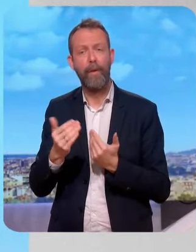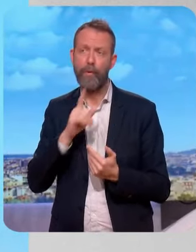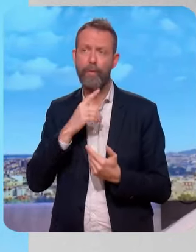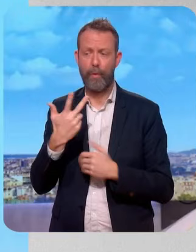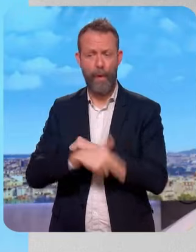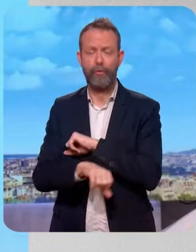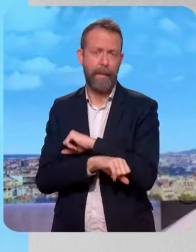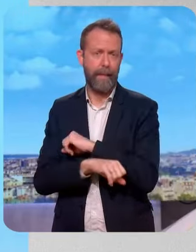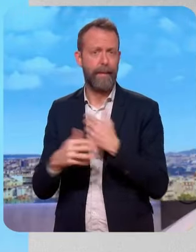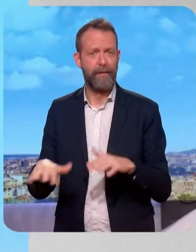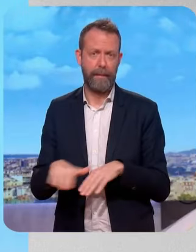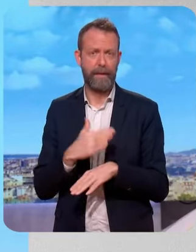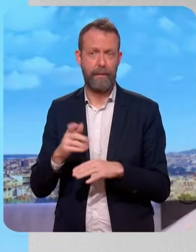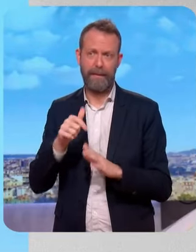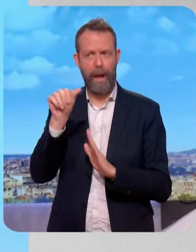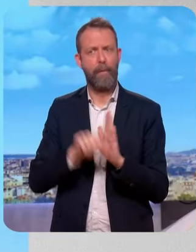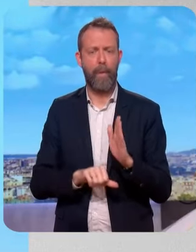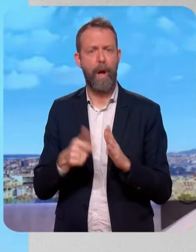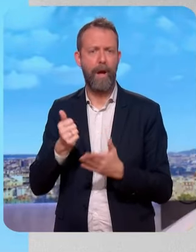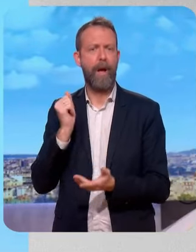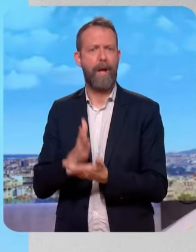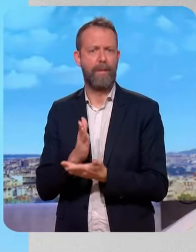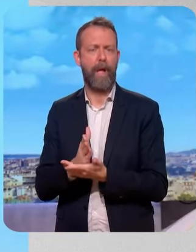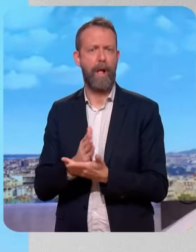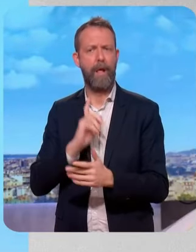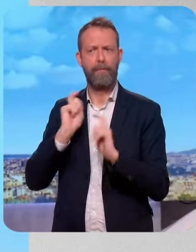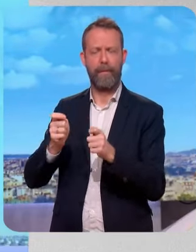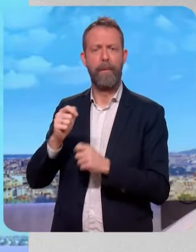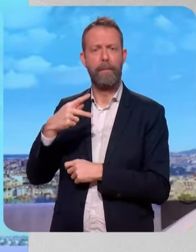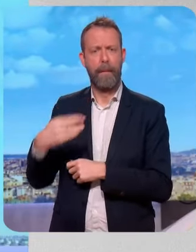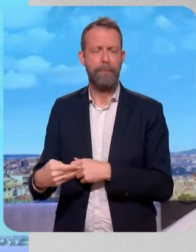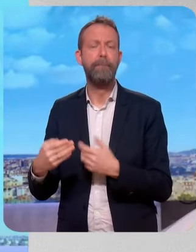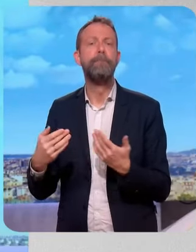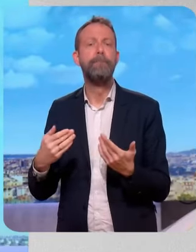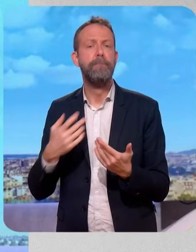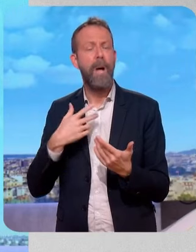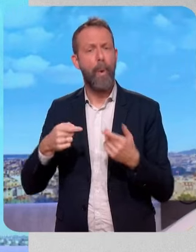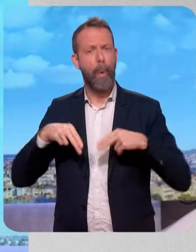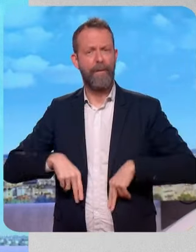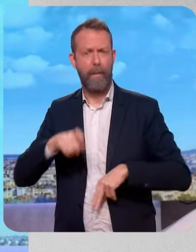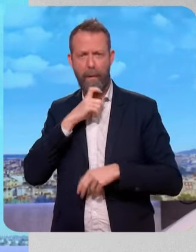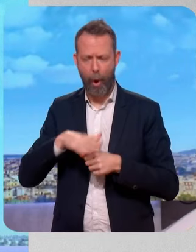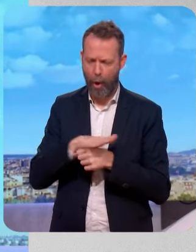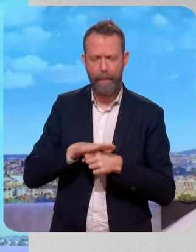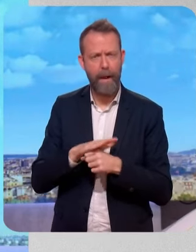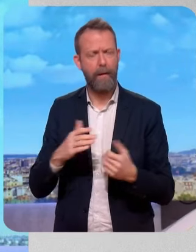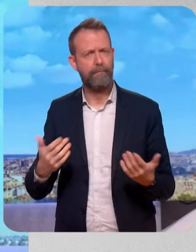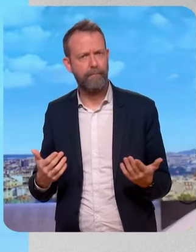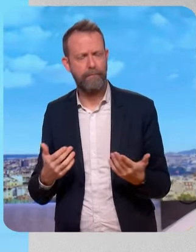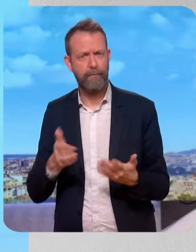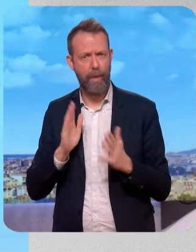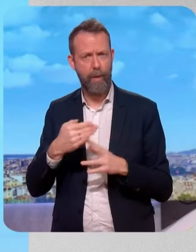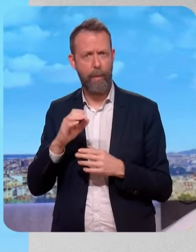3 semaines, presque un mois même, que Gabriel Attal a été nommé Premier ministre, et le gouvernement n'est toujours pas au complet, est-ce que le Modem attend